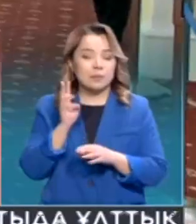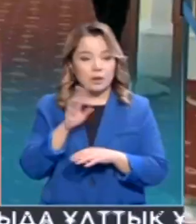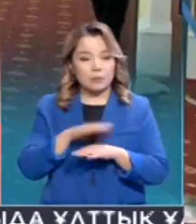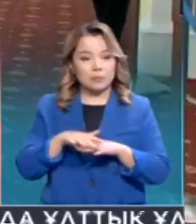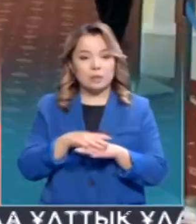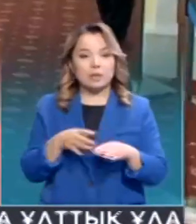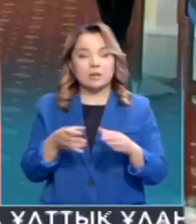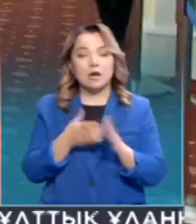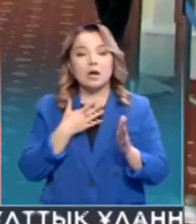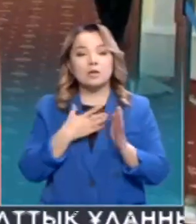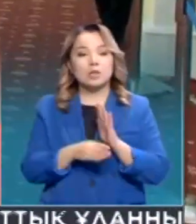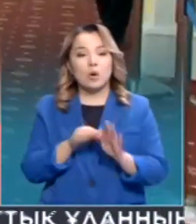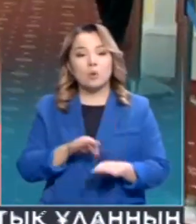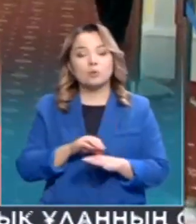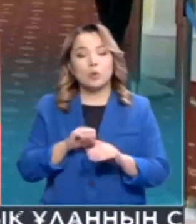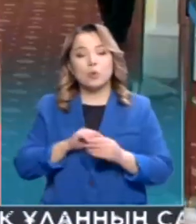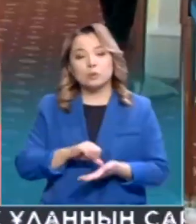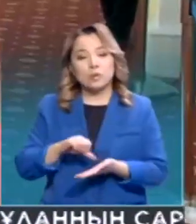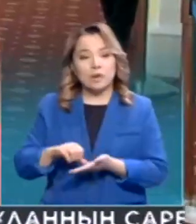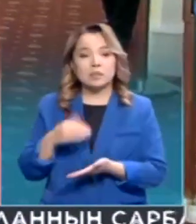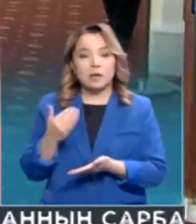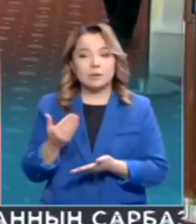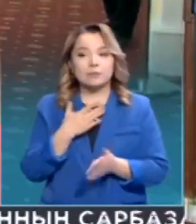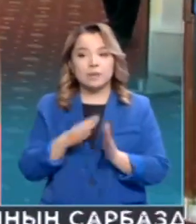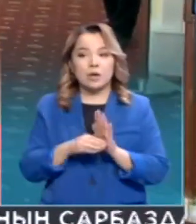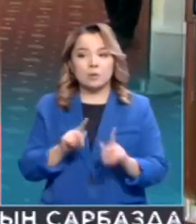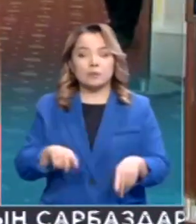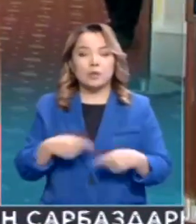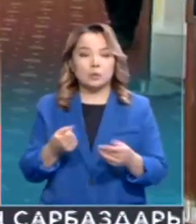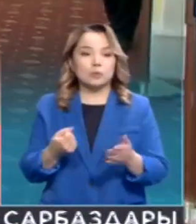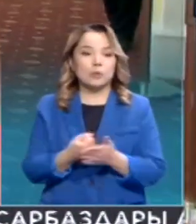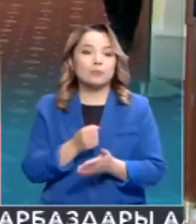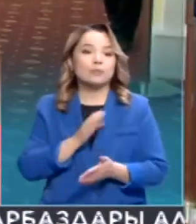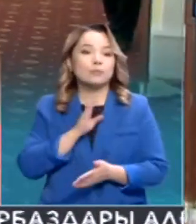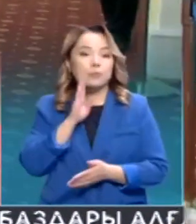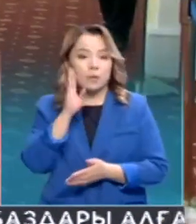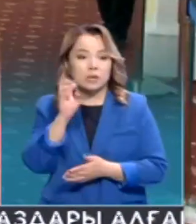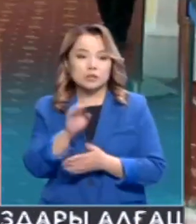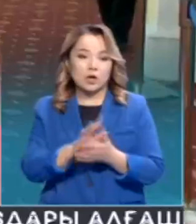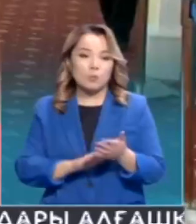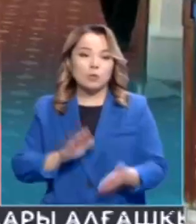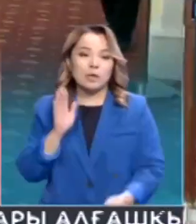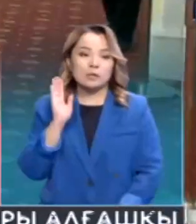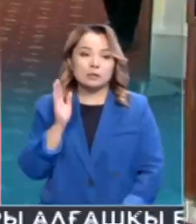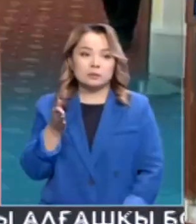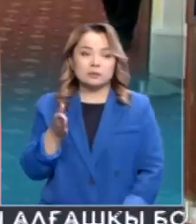елшіліктегі дауыс беру учаскелерінде тіпті дауыс беру таңға дейін жалғасуы керек.